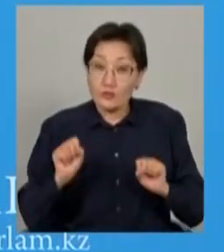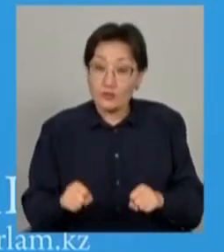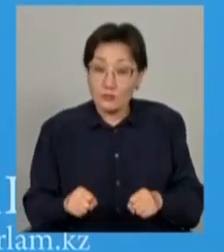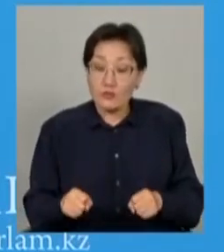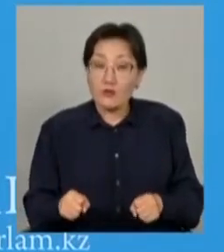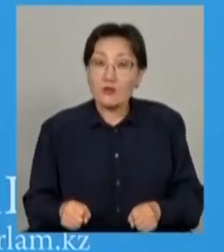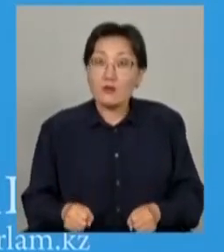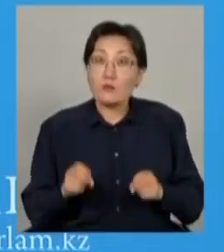навредить следствию